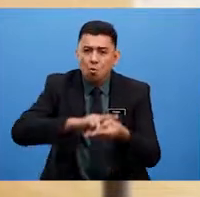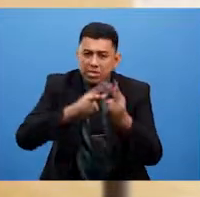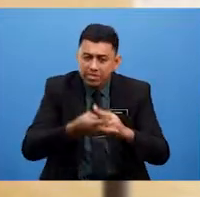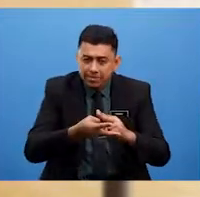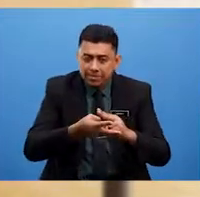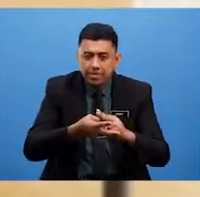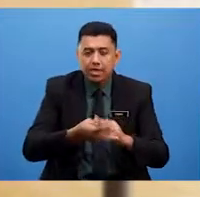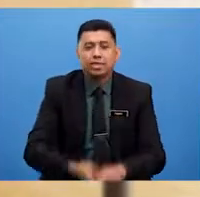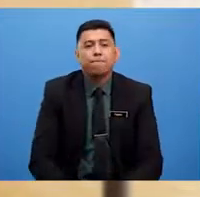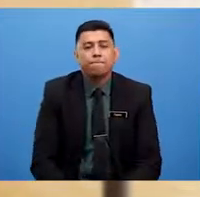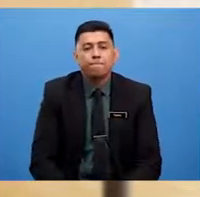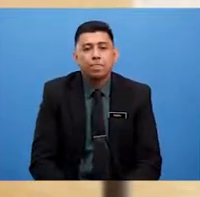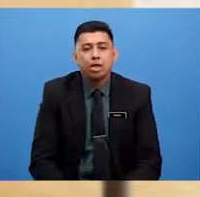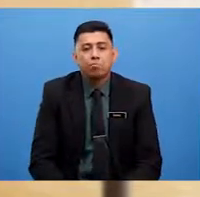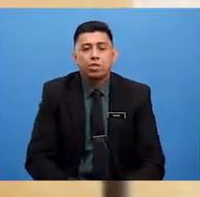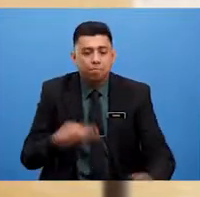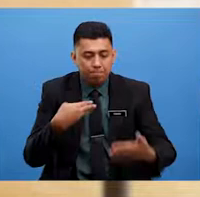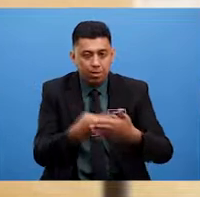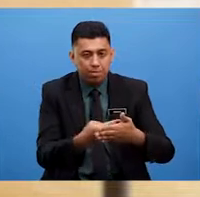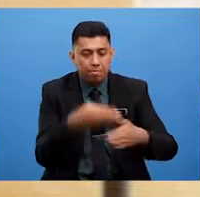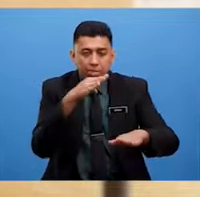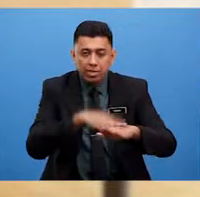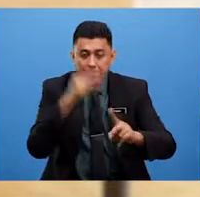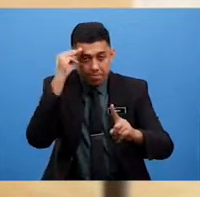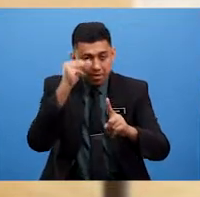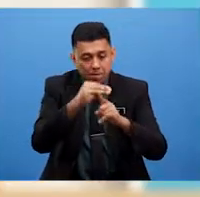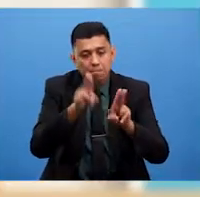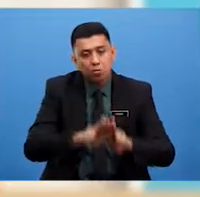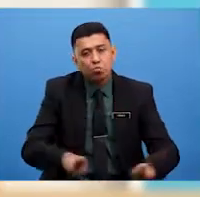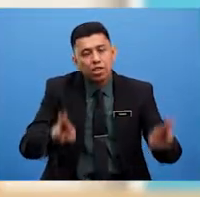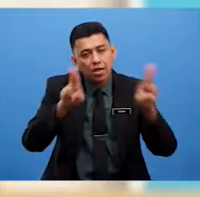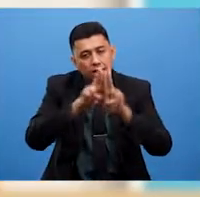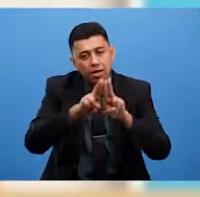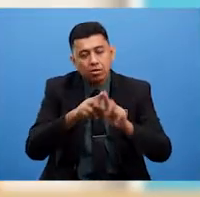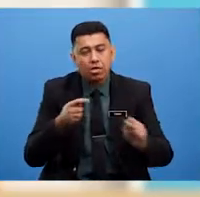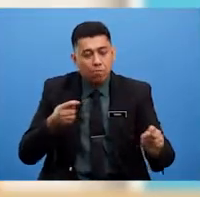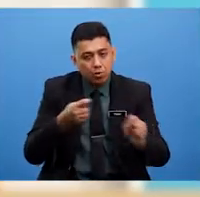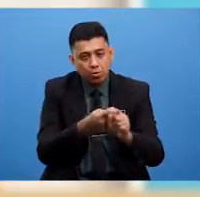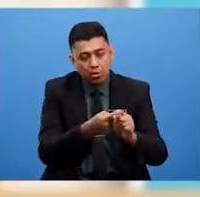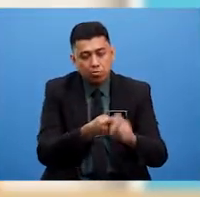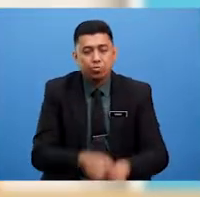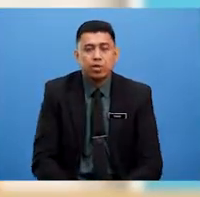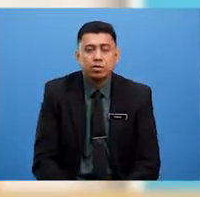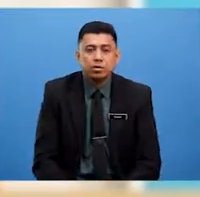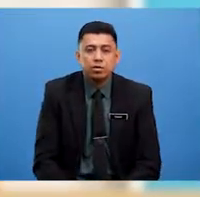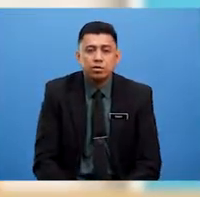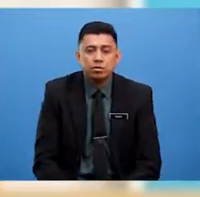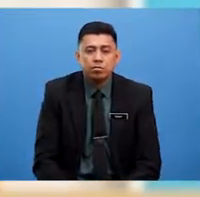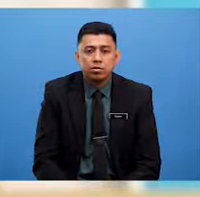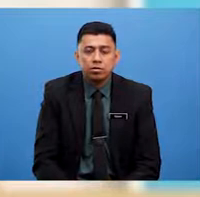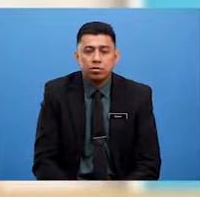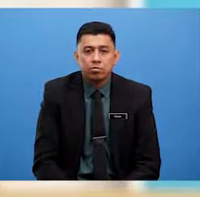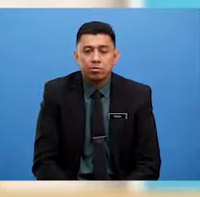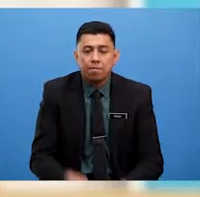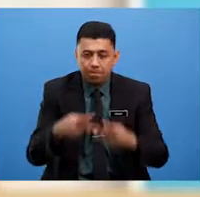intensiti berdasarkan pendekatan pada matlamat utama. Menurut Bompa 1994,